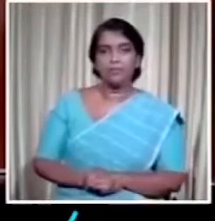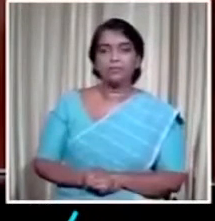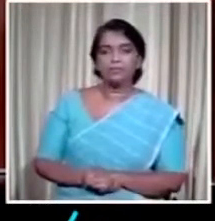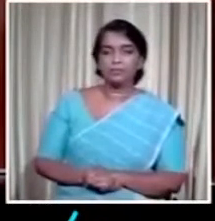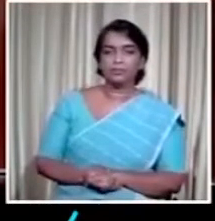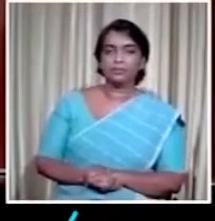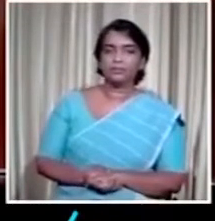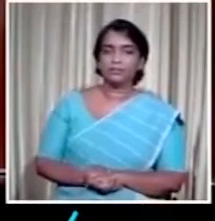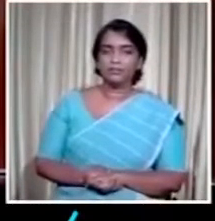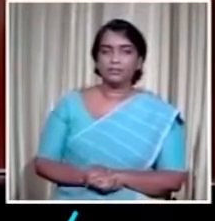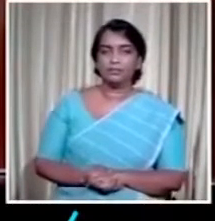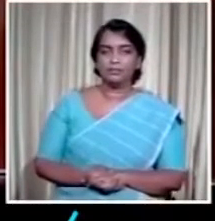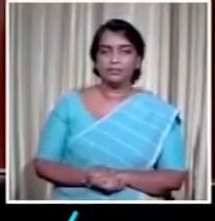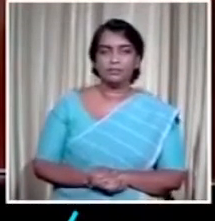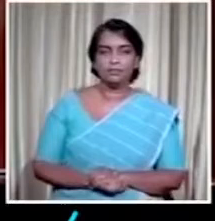තියෙනවා. අද